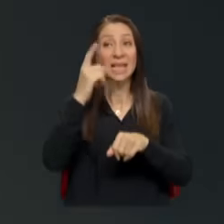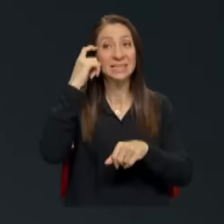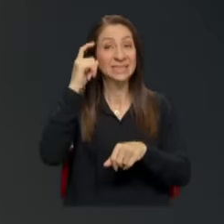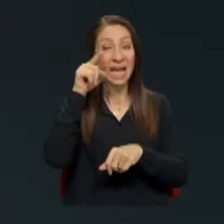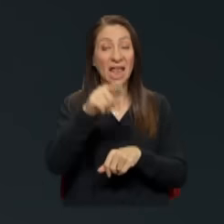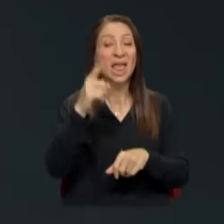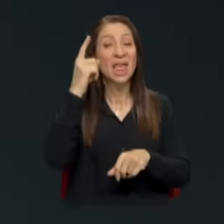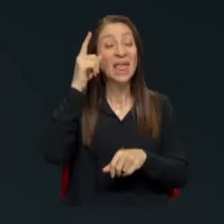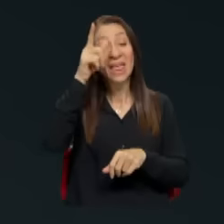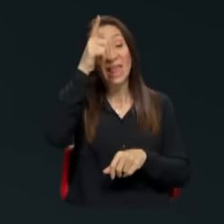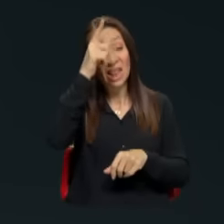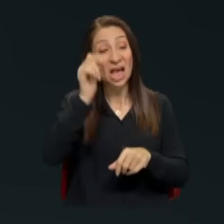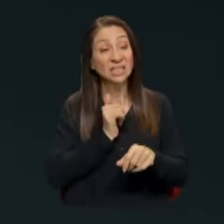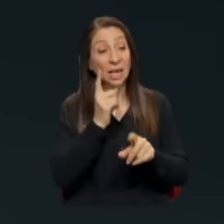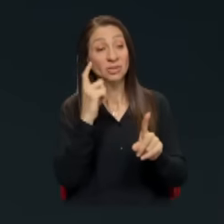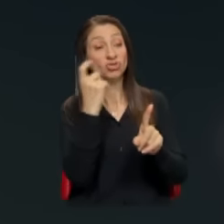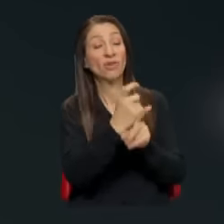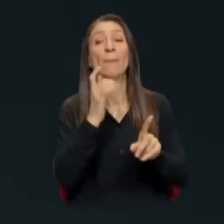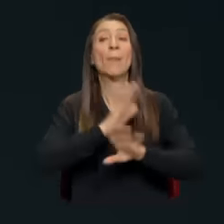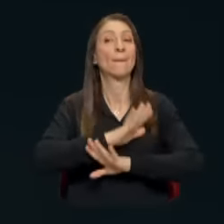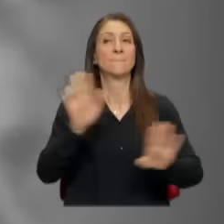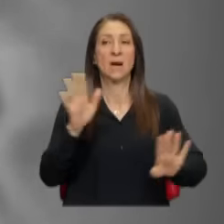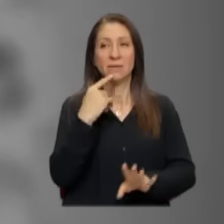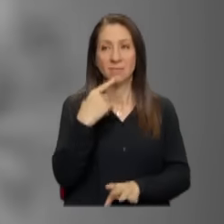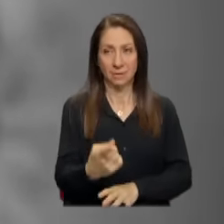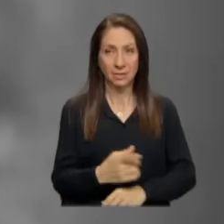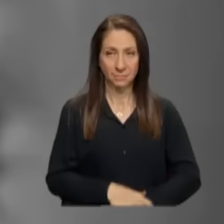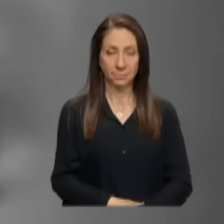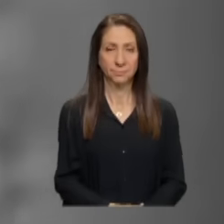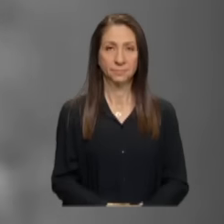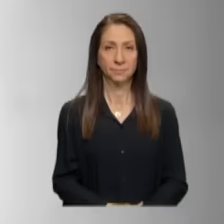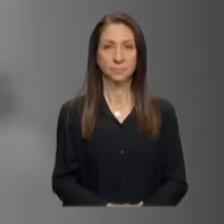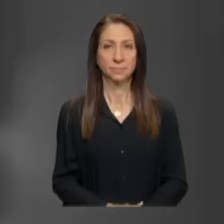İsrail'e İran'a askeri bir karşılık vermeme çağrısı geldi.